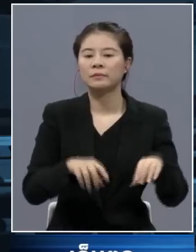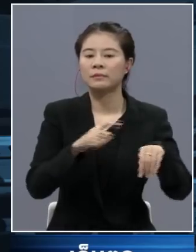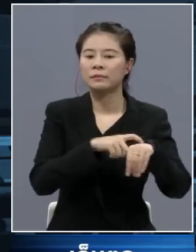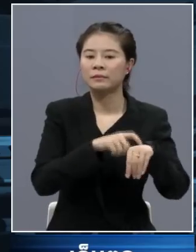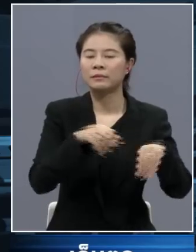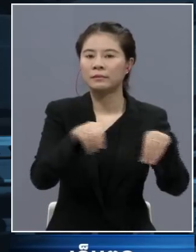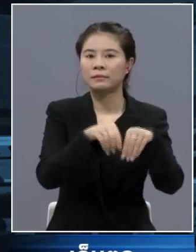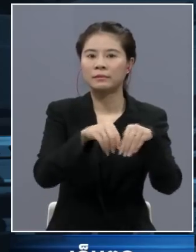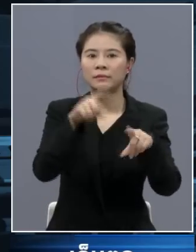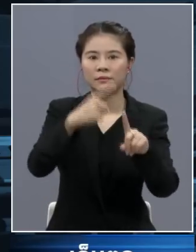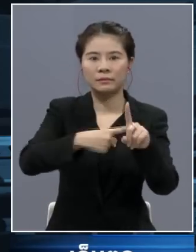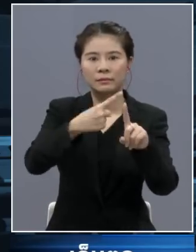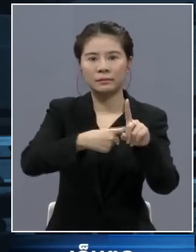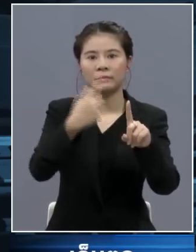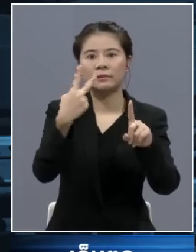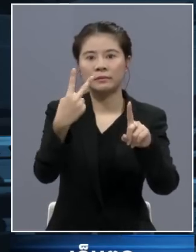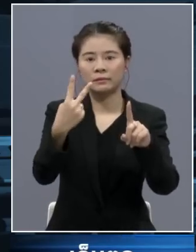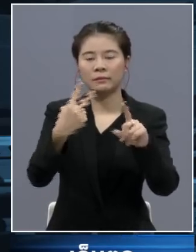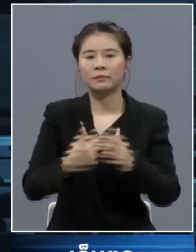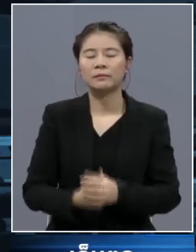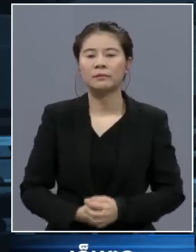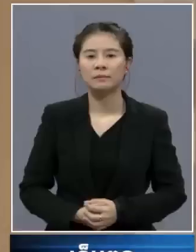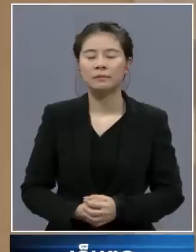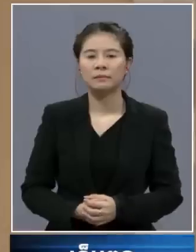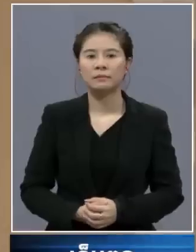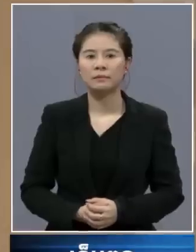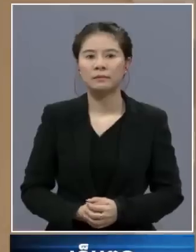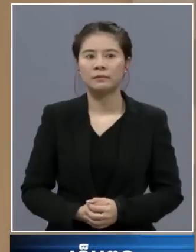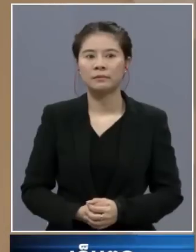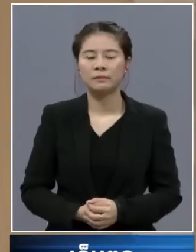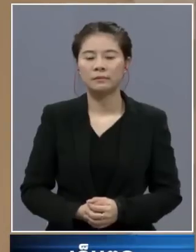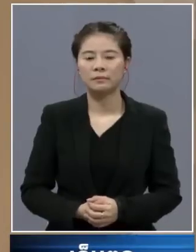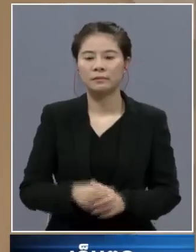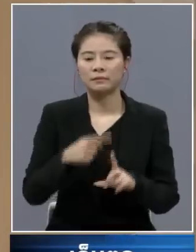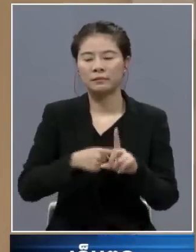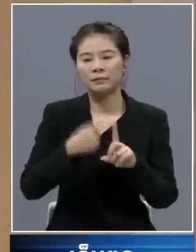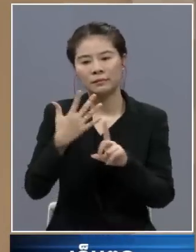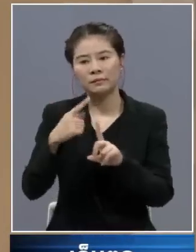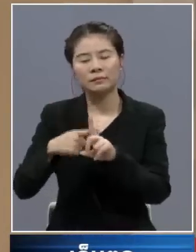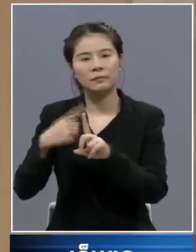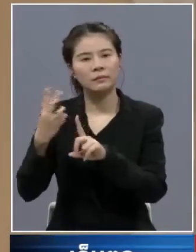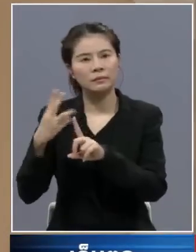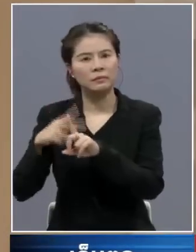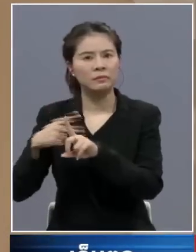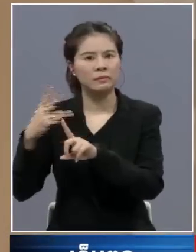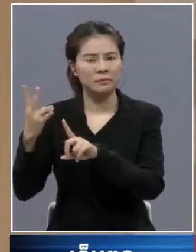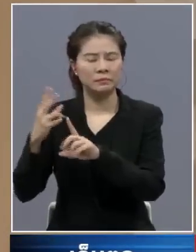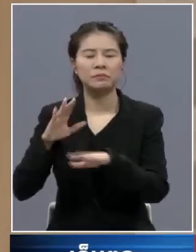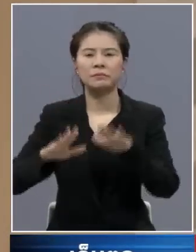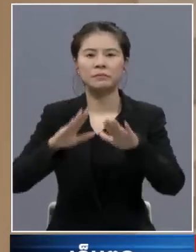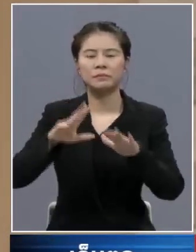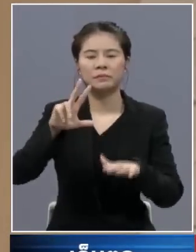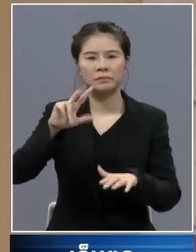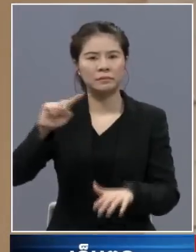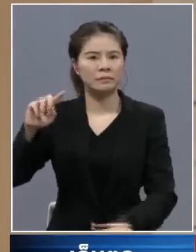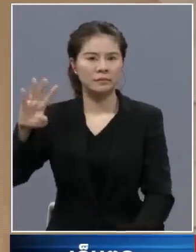ครับ นะฮะ นี่พฤษภามิถุนากรกฎาสิงหา โอ ้เนี่ย 3-4 เดือนนะฮะ ใช่ครับทีนี้เนี่ยเมื่อว